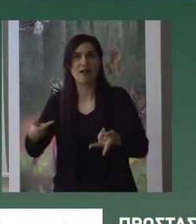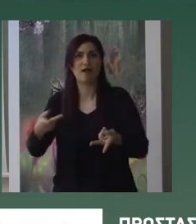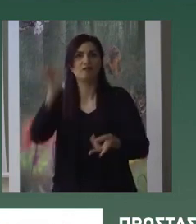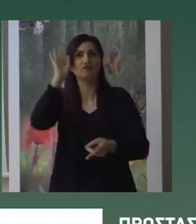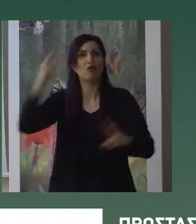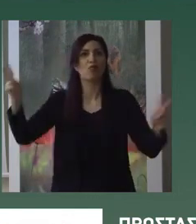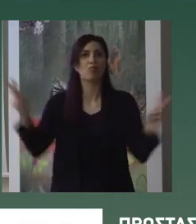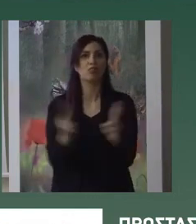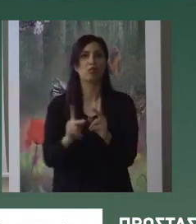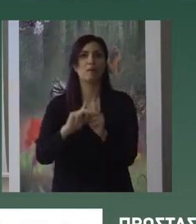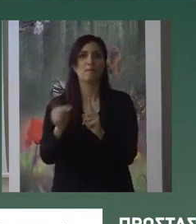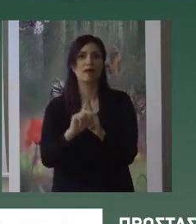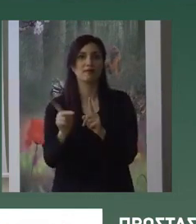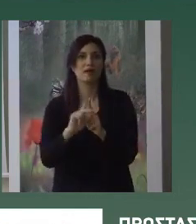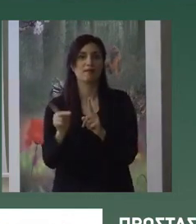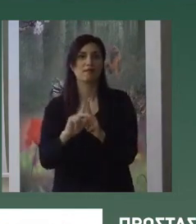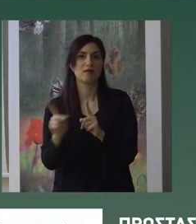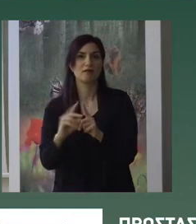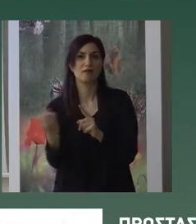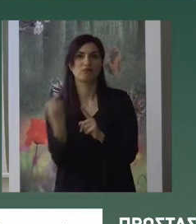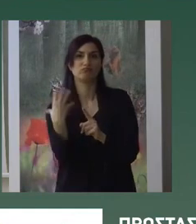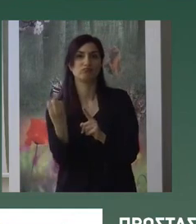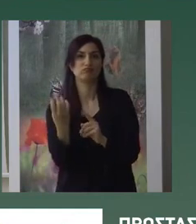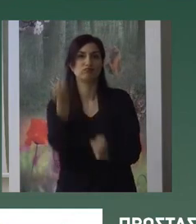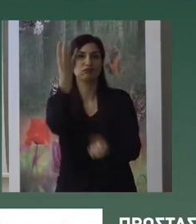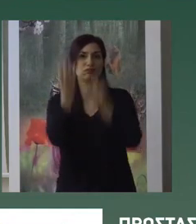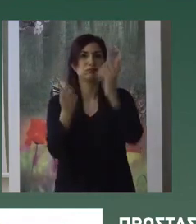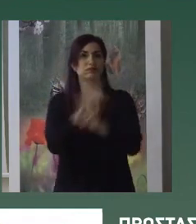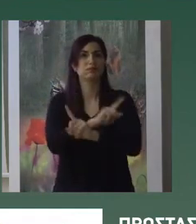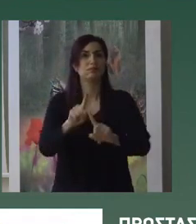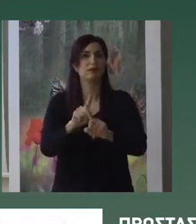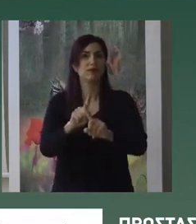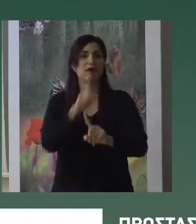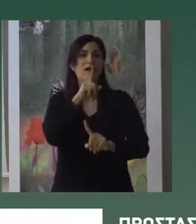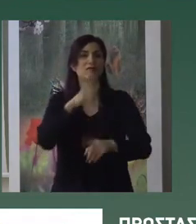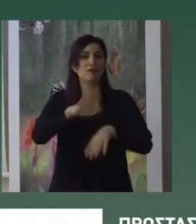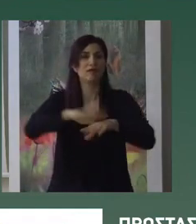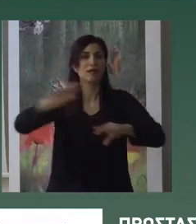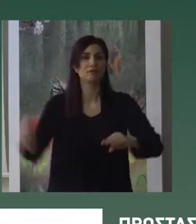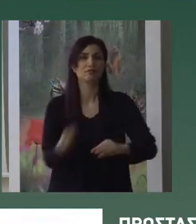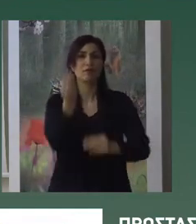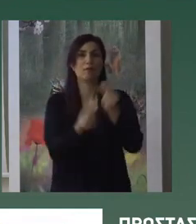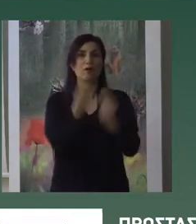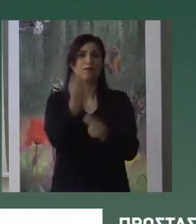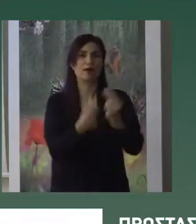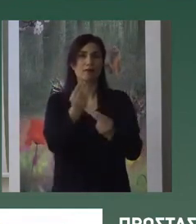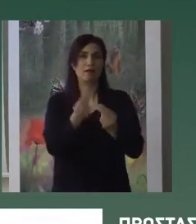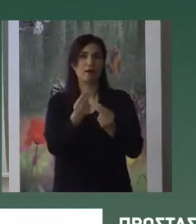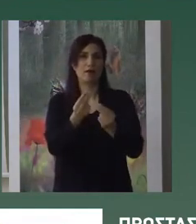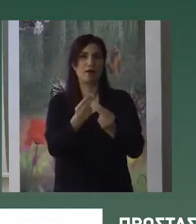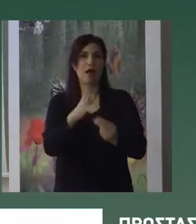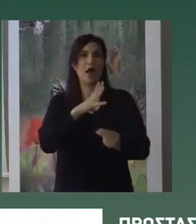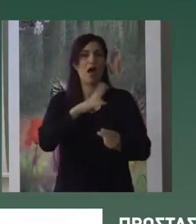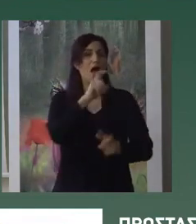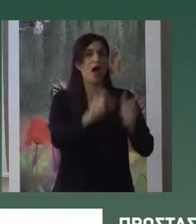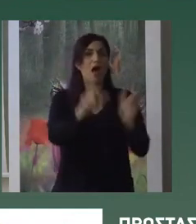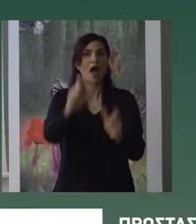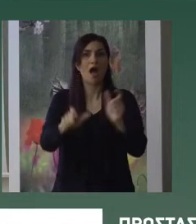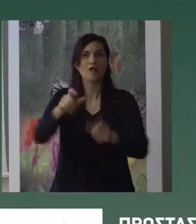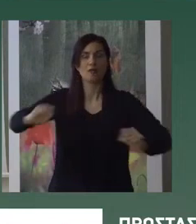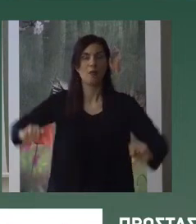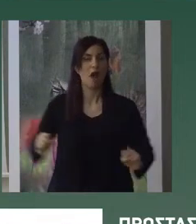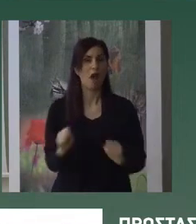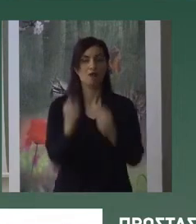περιορίσεις μετακινήσεις, γιατί οι μετακινήσεις παράγουν αέρα του θερμοκηπίου. Δηλαδή, αυτό που προκαλεί το πρόβλημα. Και ποια είναι η αντίδραση που προκύπτει? Υπάρχει μια